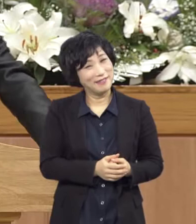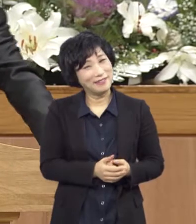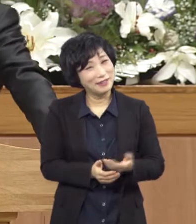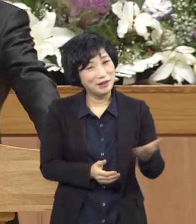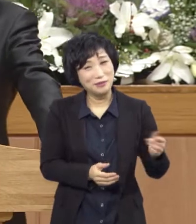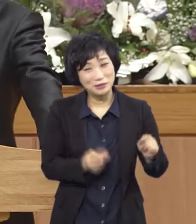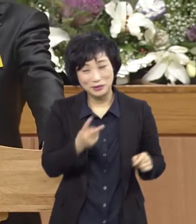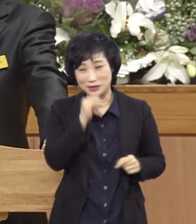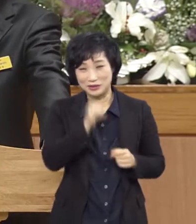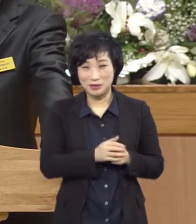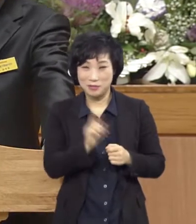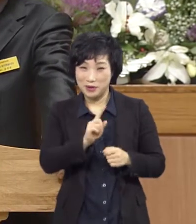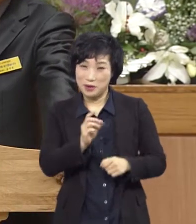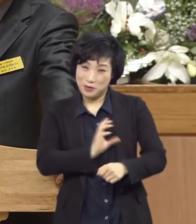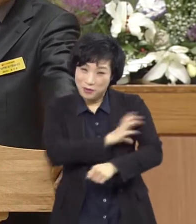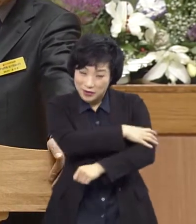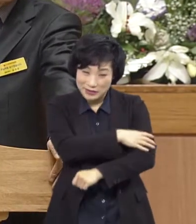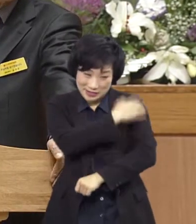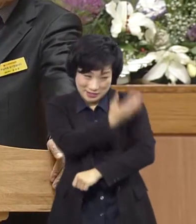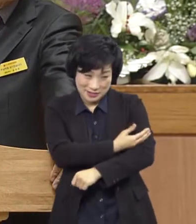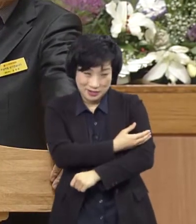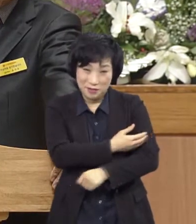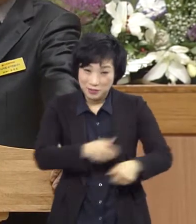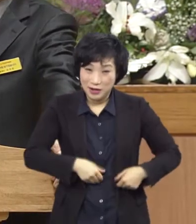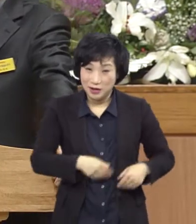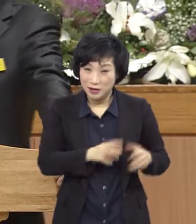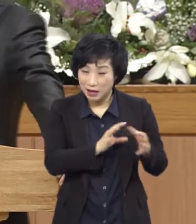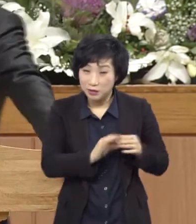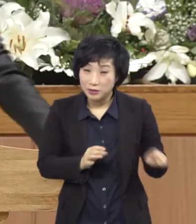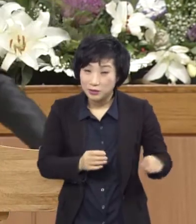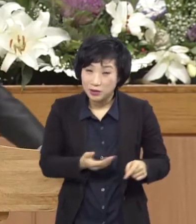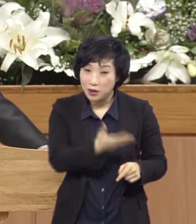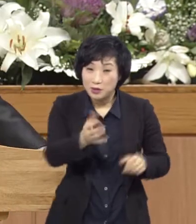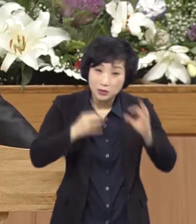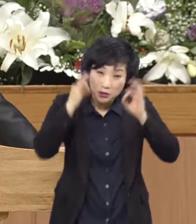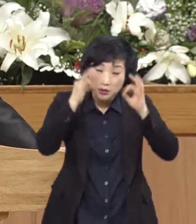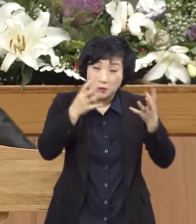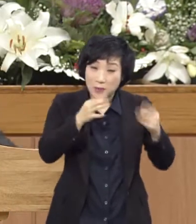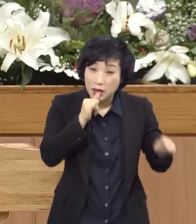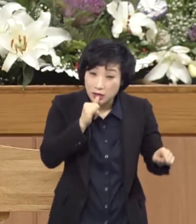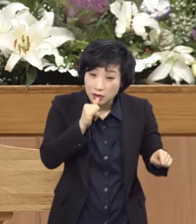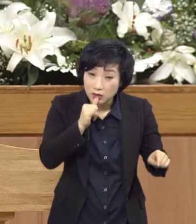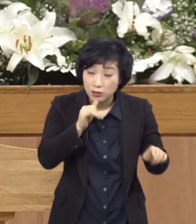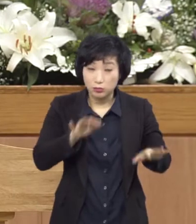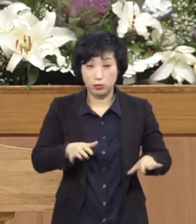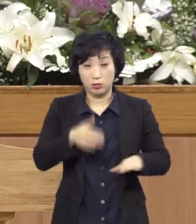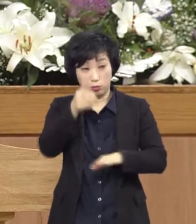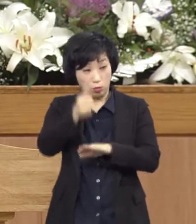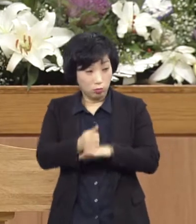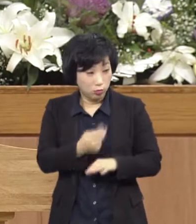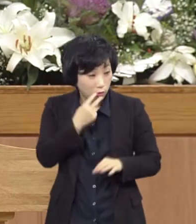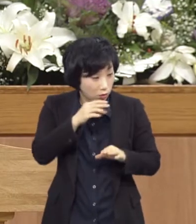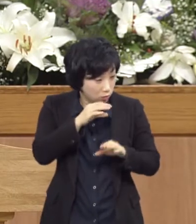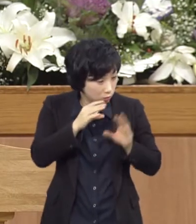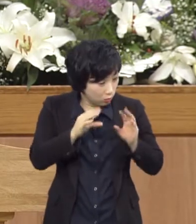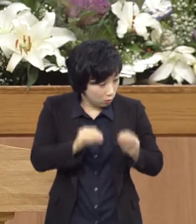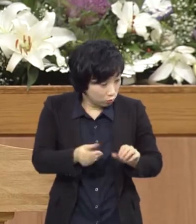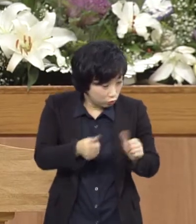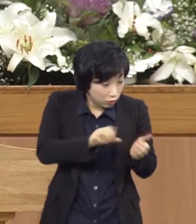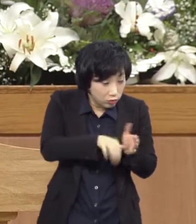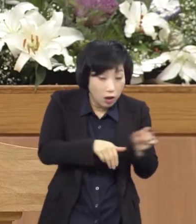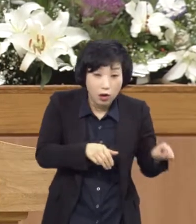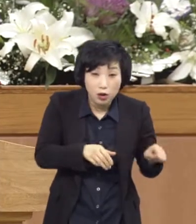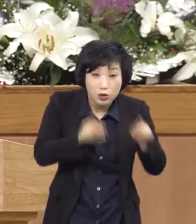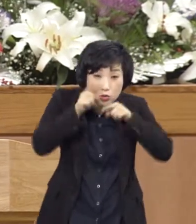뭐니 뭐니 해도 권세와 세도를 가져야 된다고 그것조차 다니다가 목숨 끝나는 날